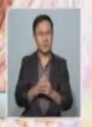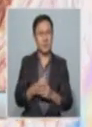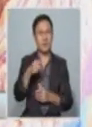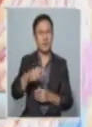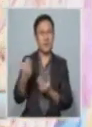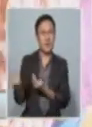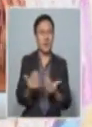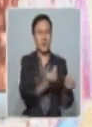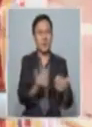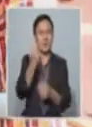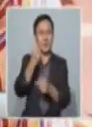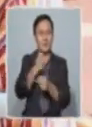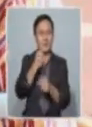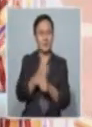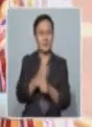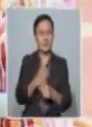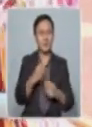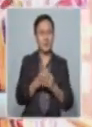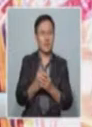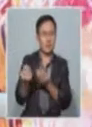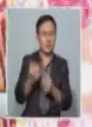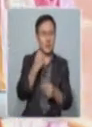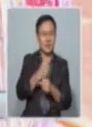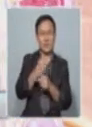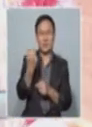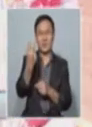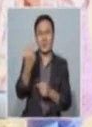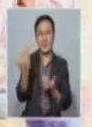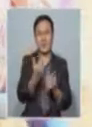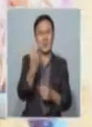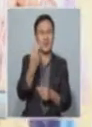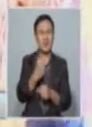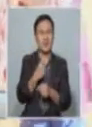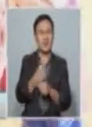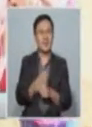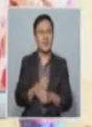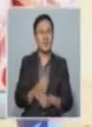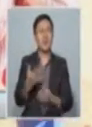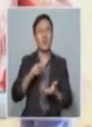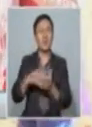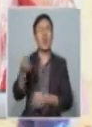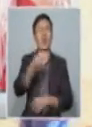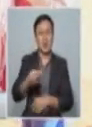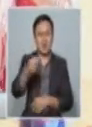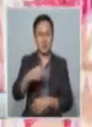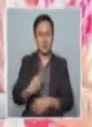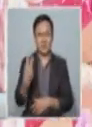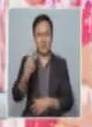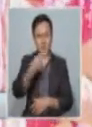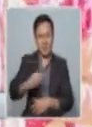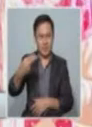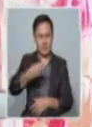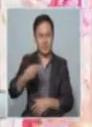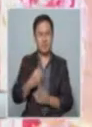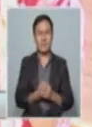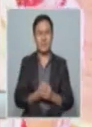นเหมือนกันเนี่ย ทำที่นี่เหรอครับ สองนอนี่ทำจากสวนเหรอออกมาจากต้นอะไรลุง ฮะ โอ้โหนี่ทำ